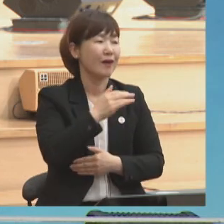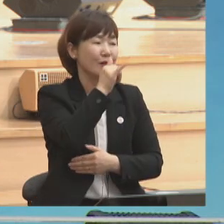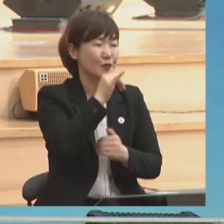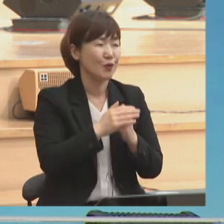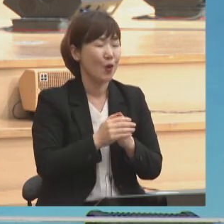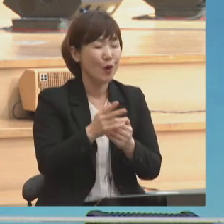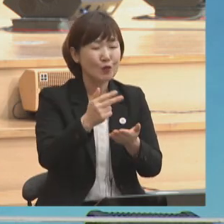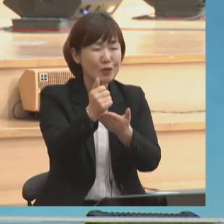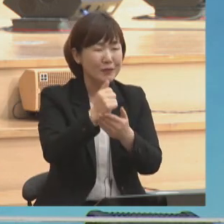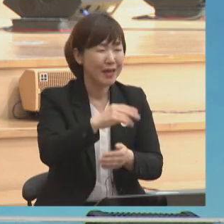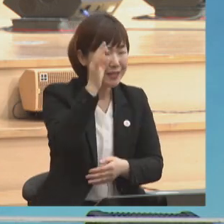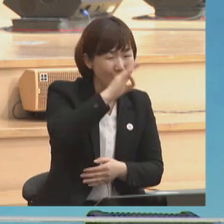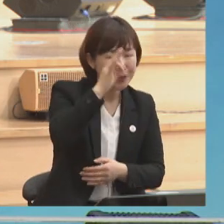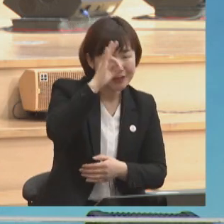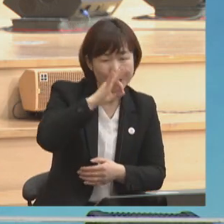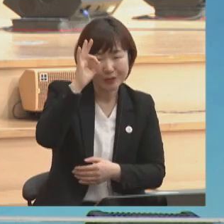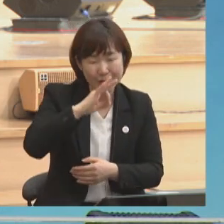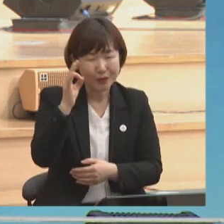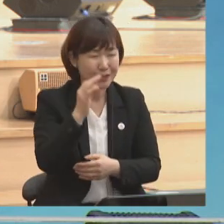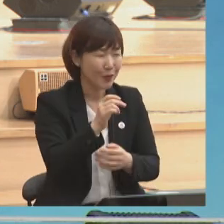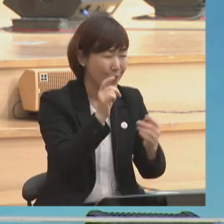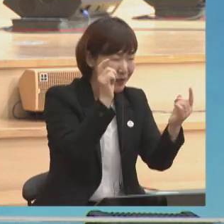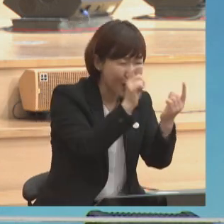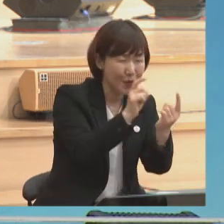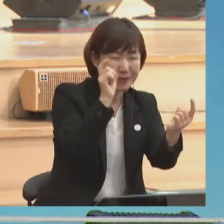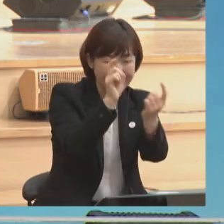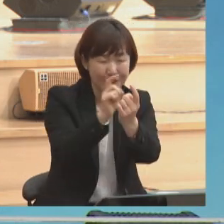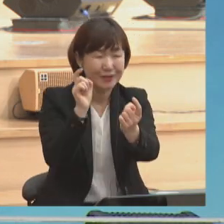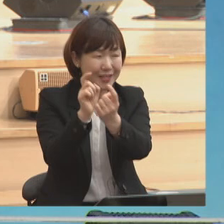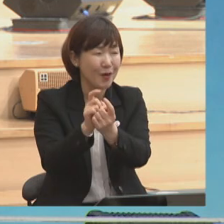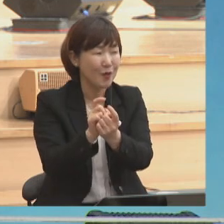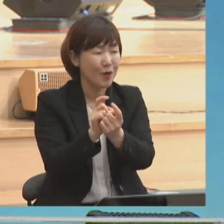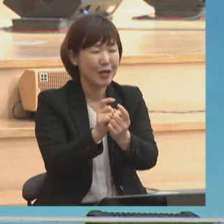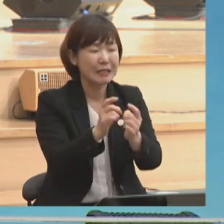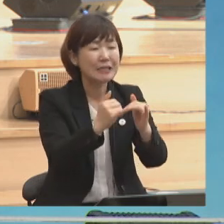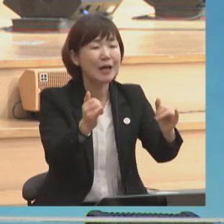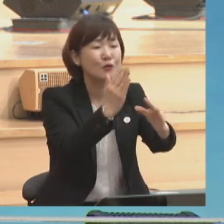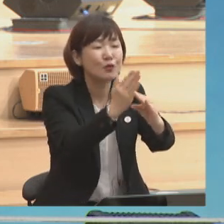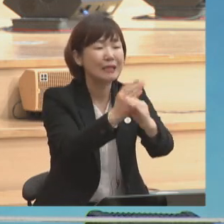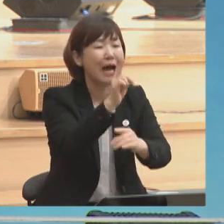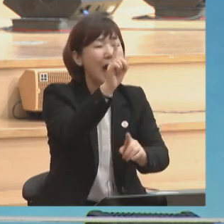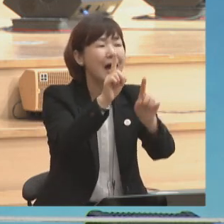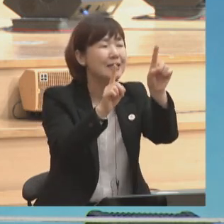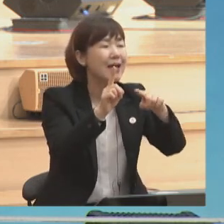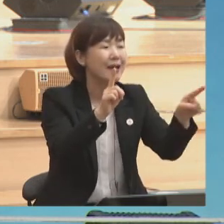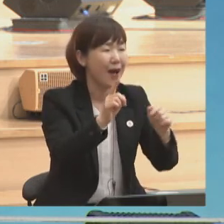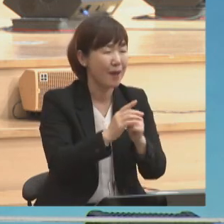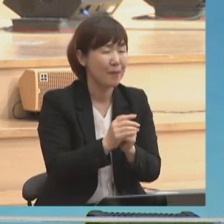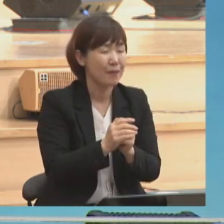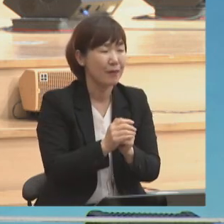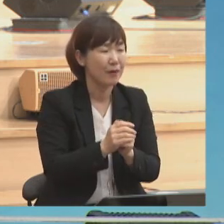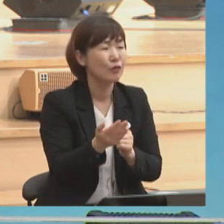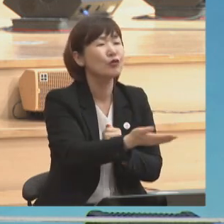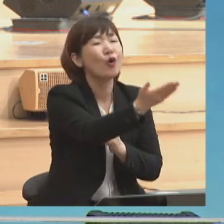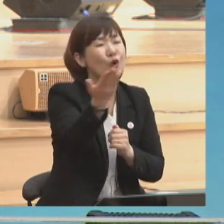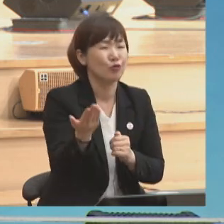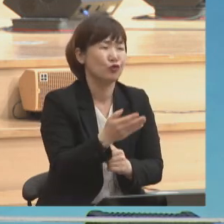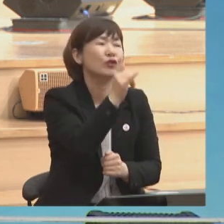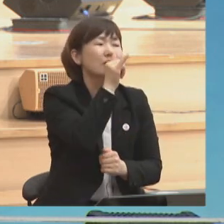주님이 찾고 또 찾고 찾아내진 그 사람 가운데 여러분이 있지.